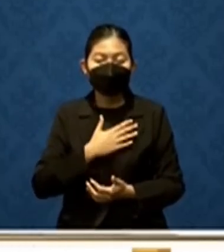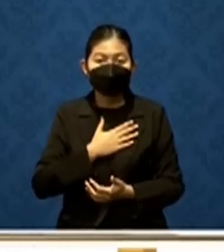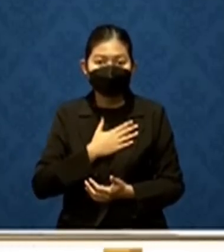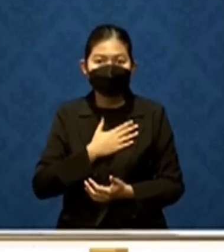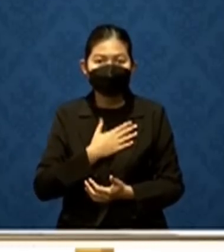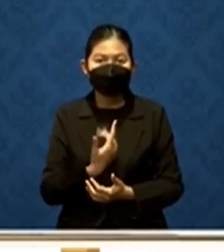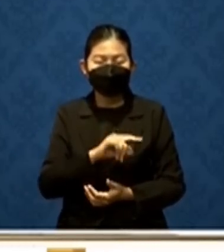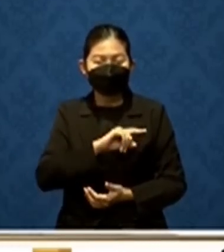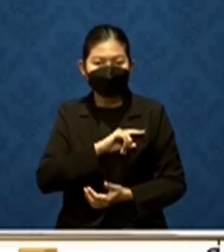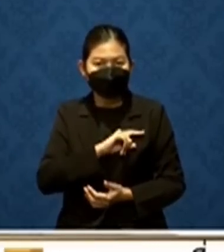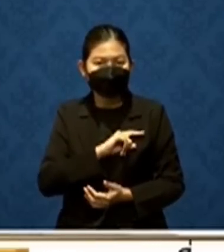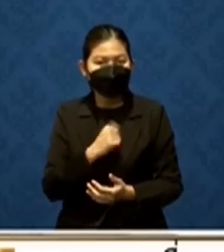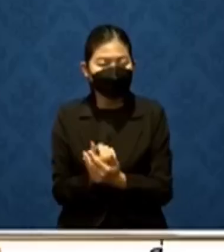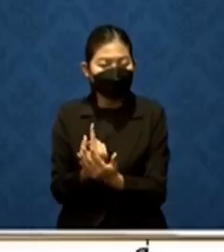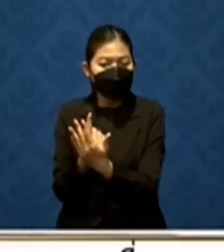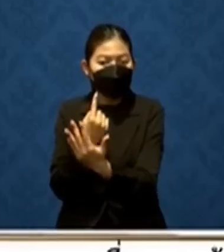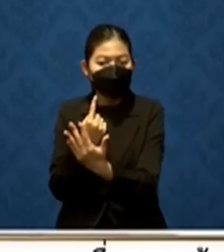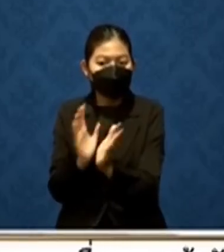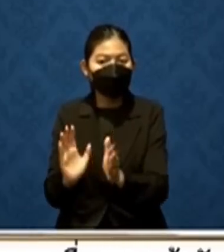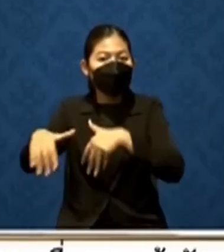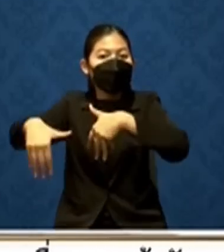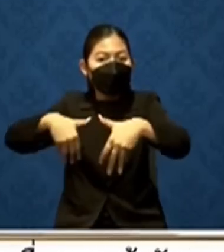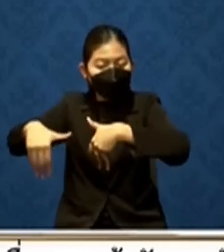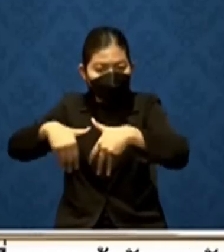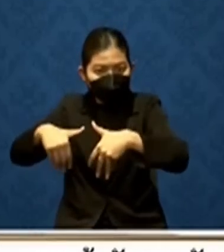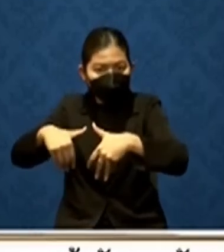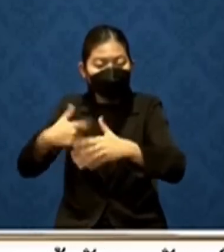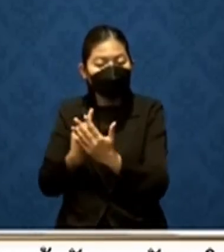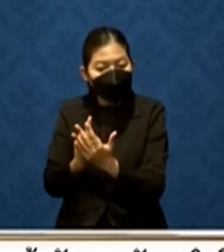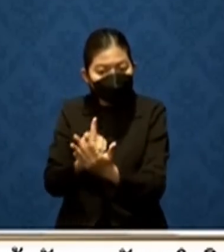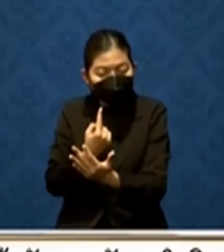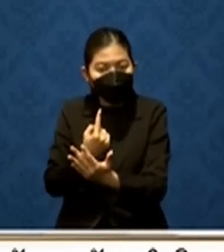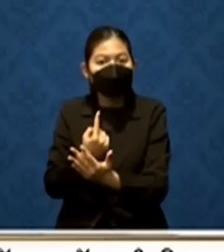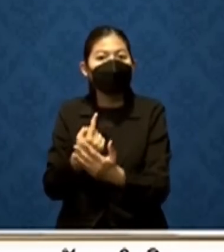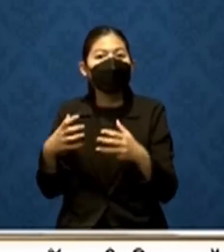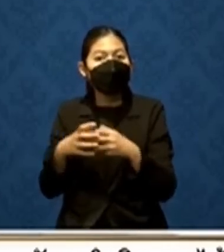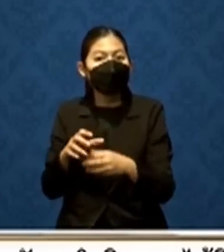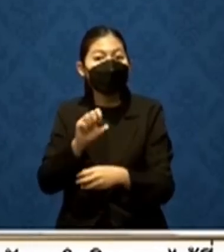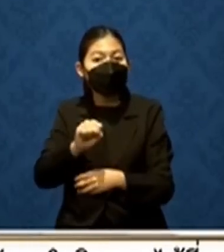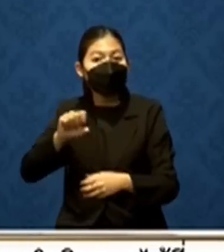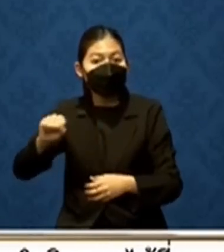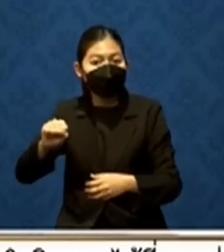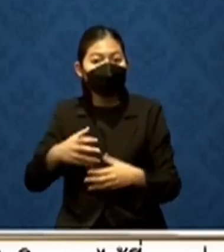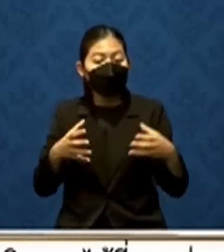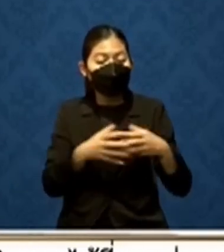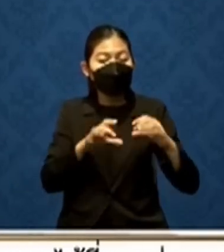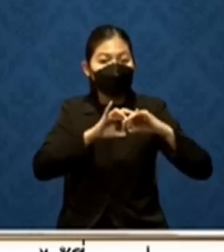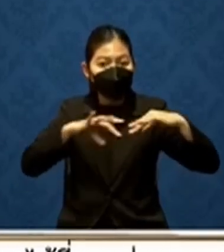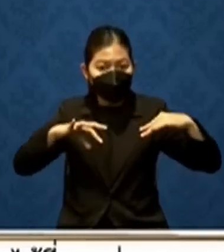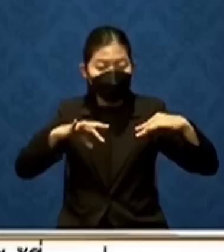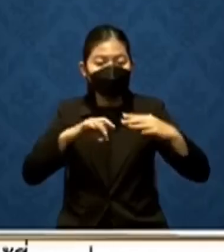แทนพี่น้องประชาชนแทนสมาชิกสภาผู้แทนราษฎรในพรรคร่วมฝ่ายค้าน